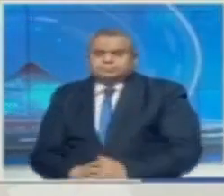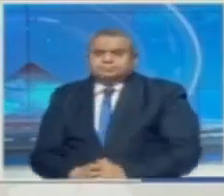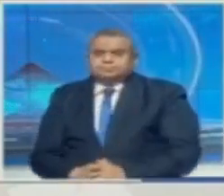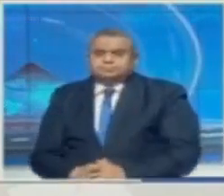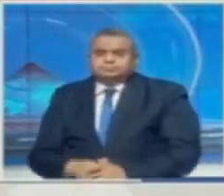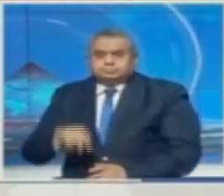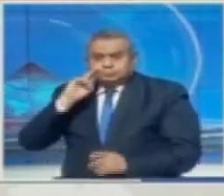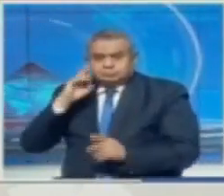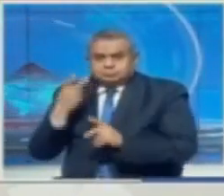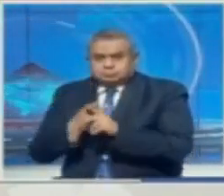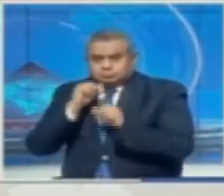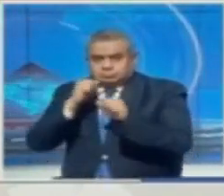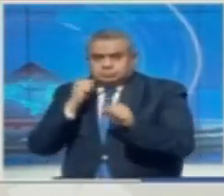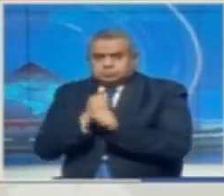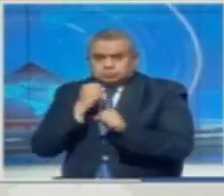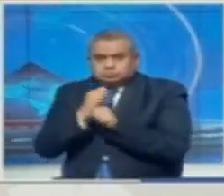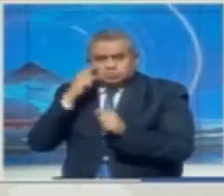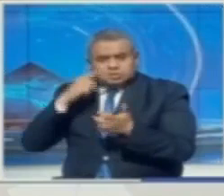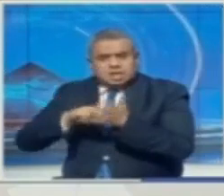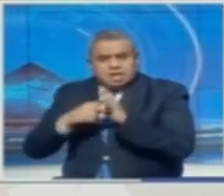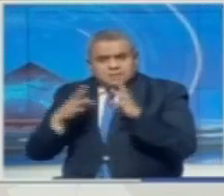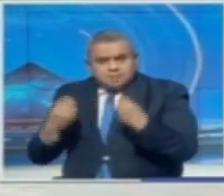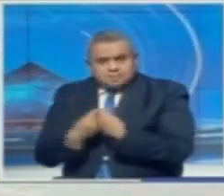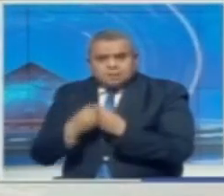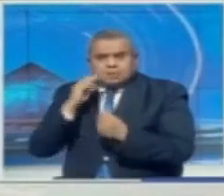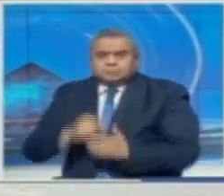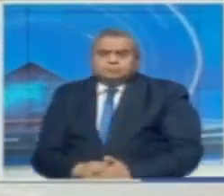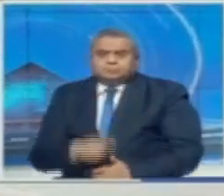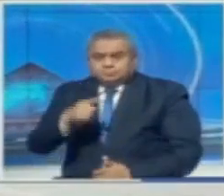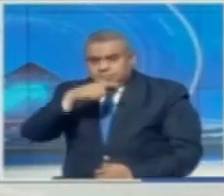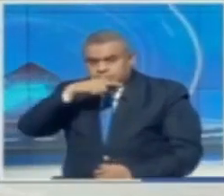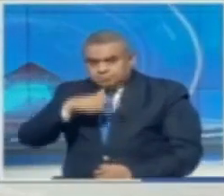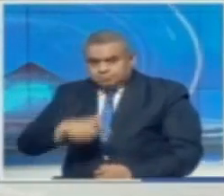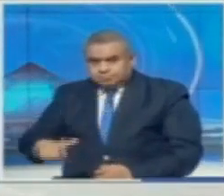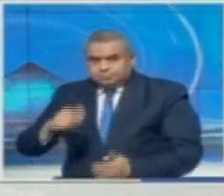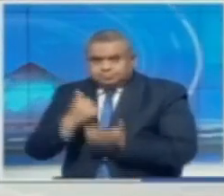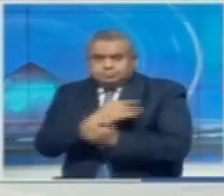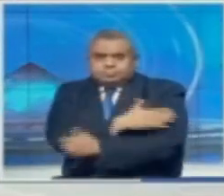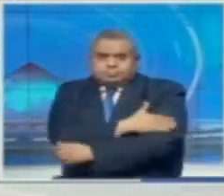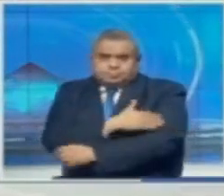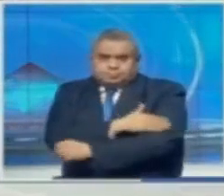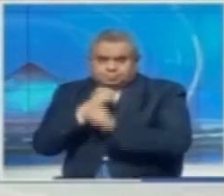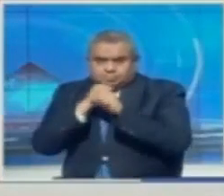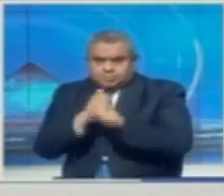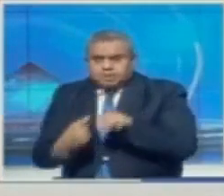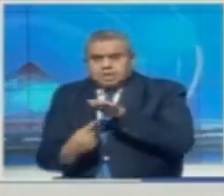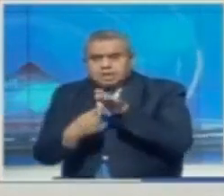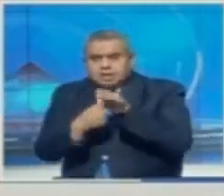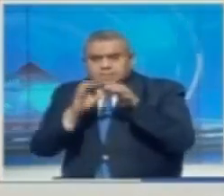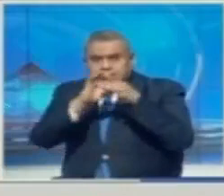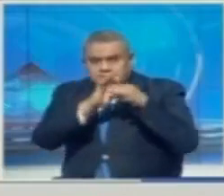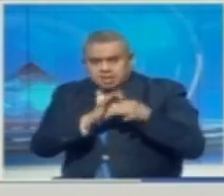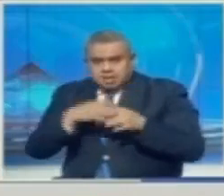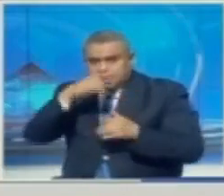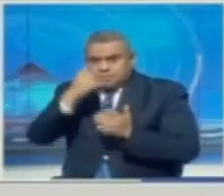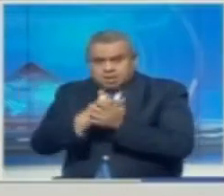والنظرة إليها في هذا الإقليم. خلال كلمته أمام المندوبين الدائمين للجامعة العربية، أكد والد